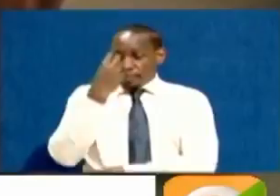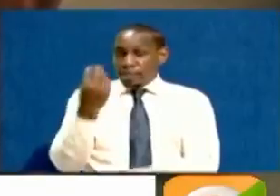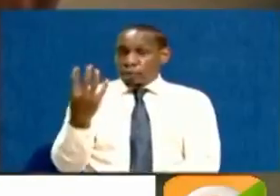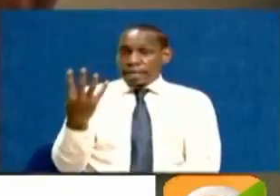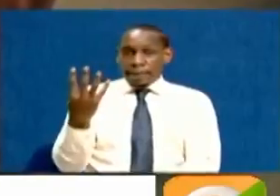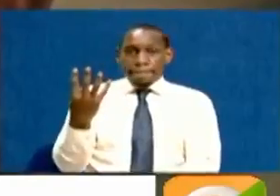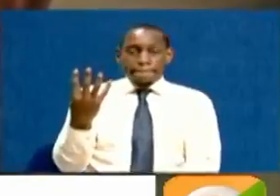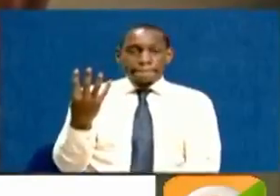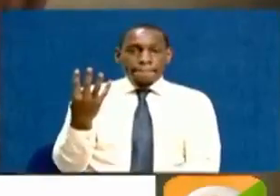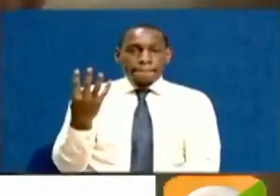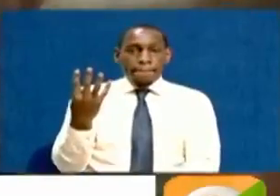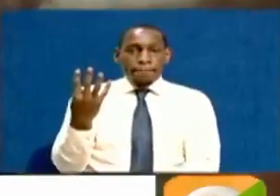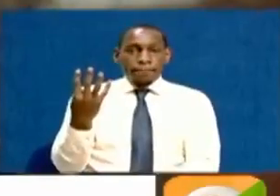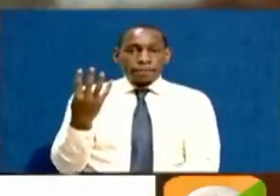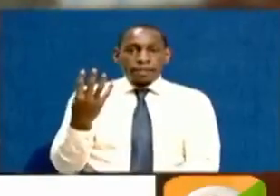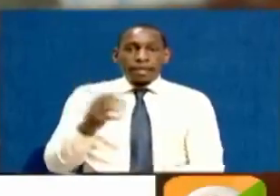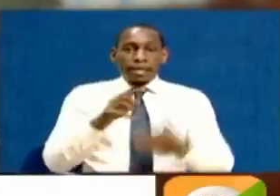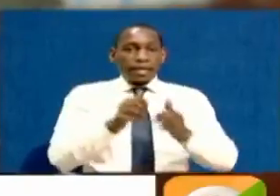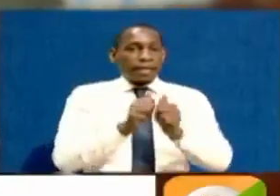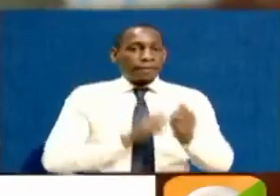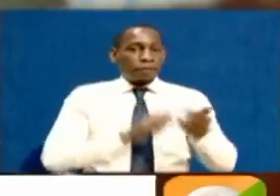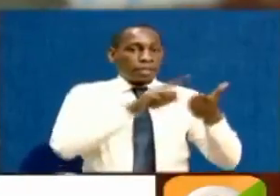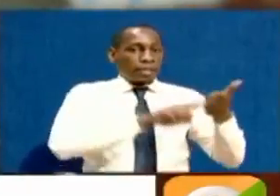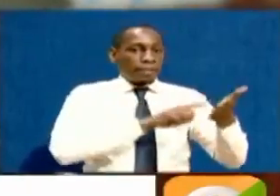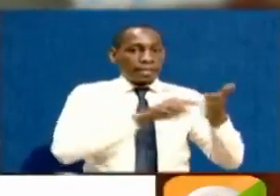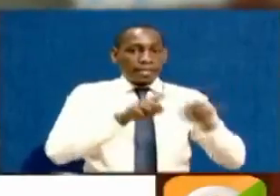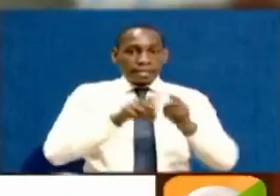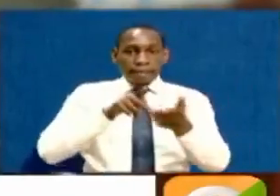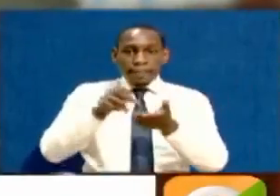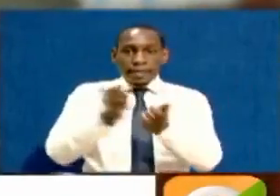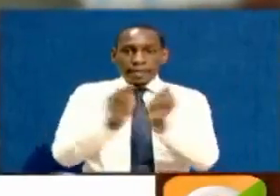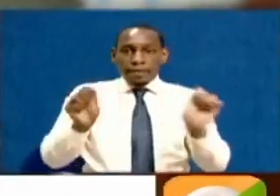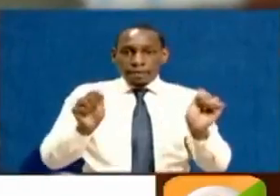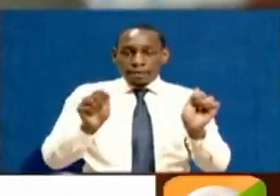Abdi Shale na Ahmed Aden, walikanusha mashtaka na kuachiliwa